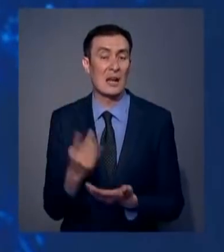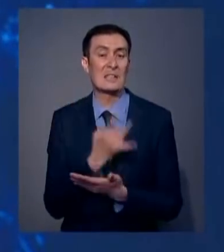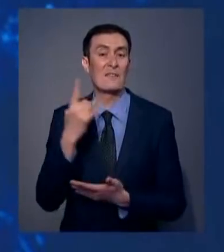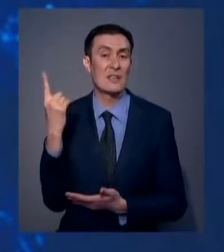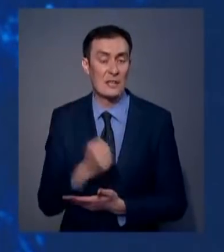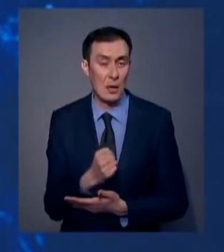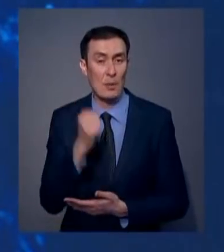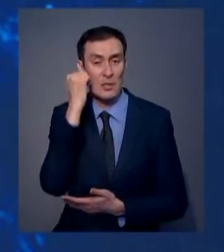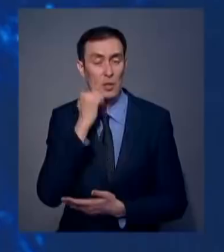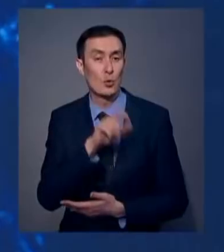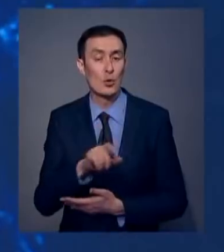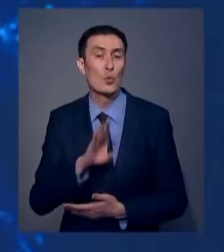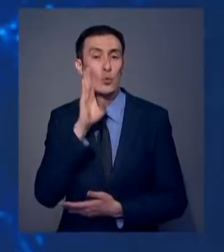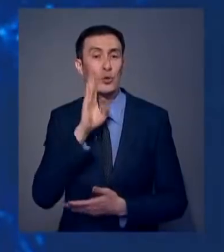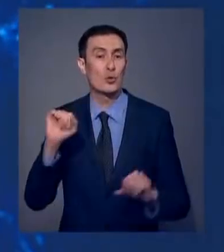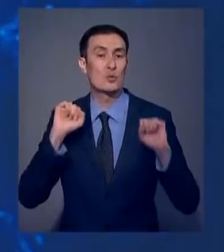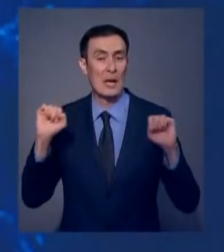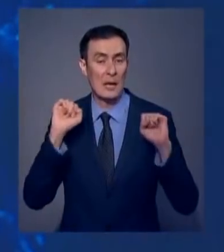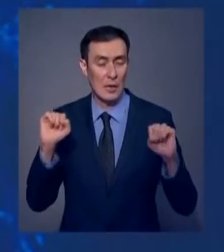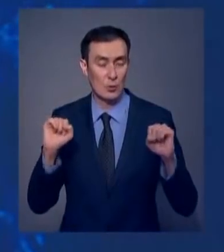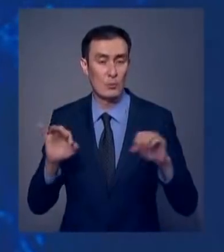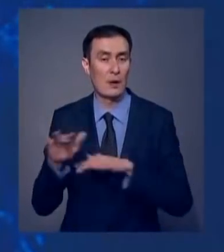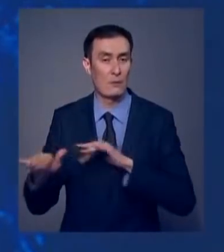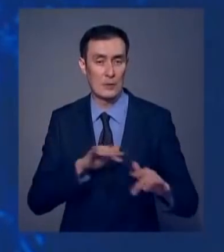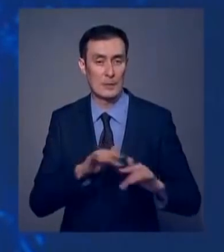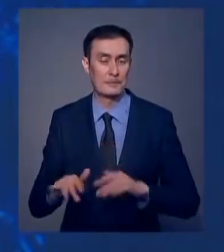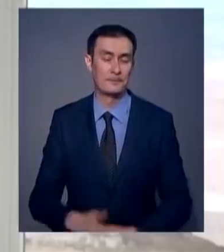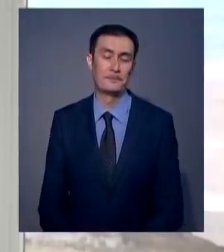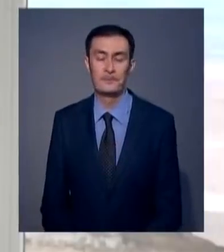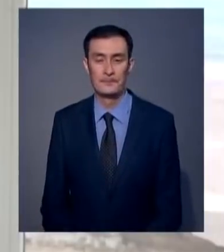пожилых людей там проводят утреннюю зарядку. Подробнее в сюжете.